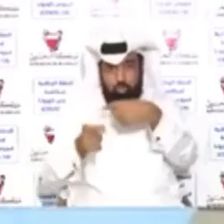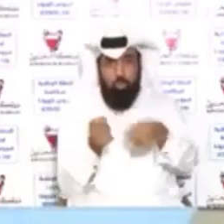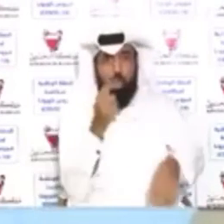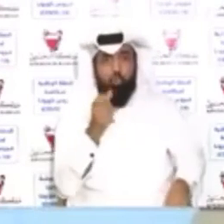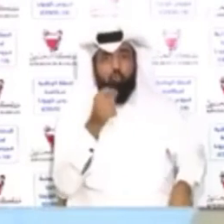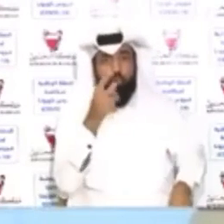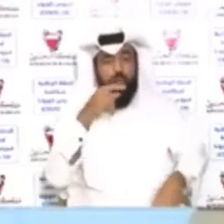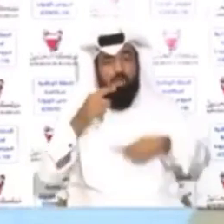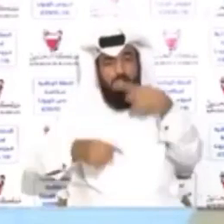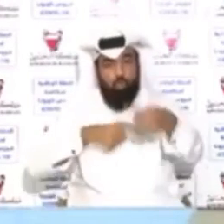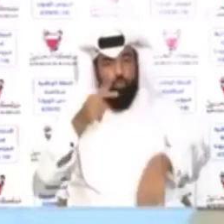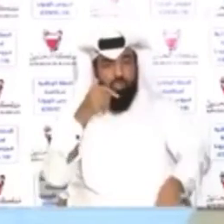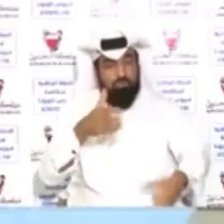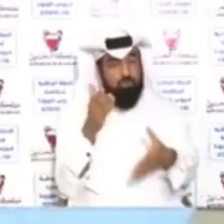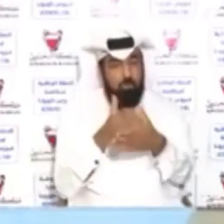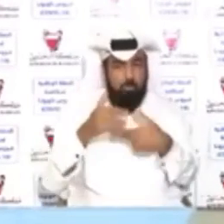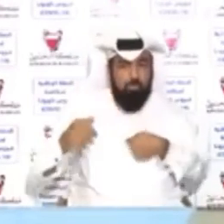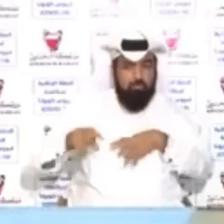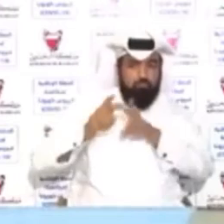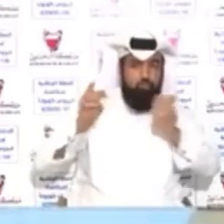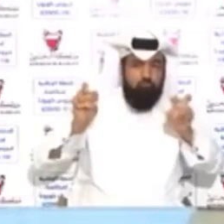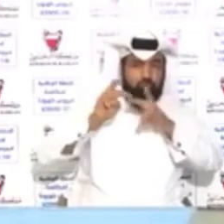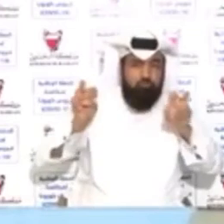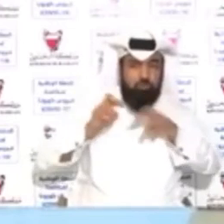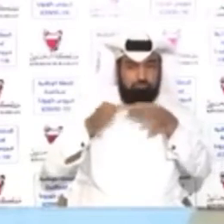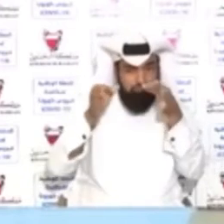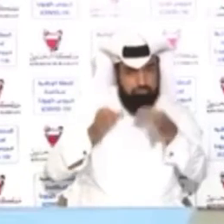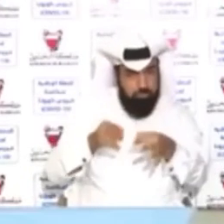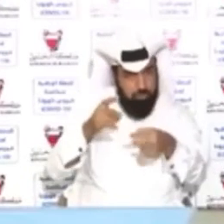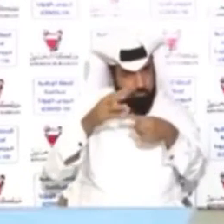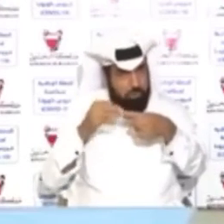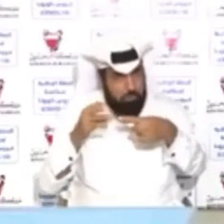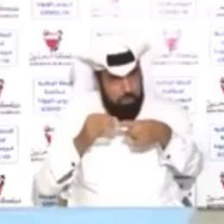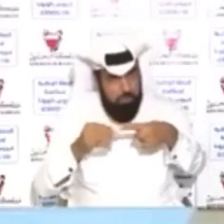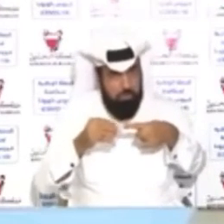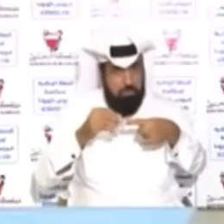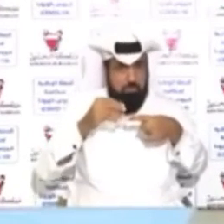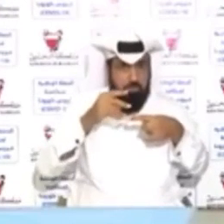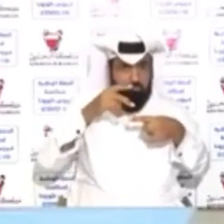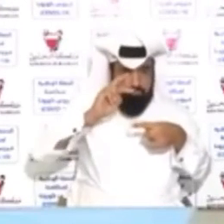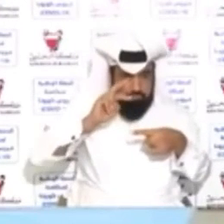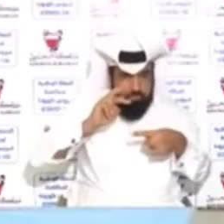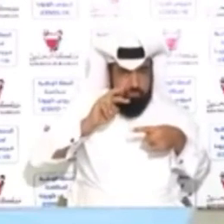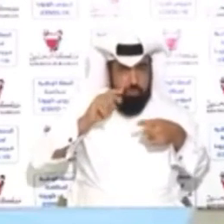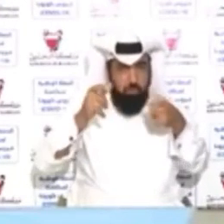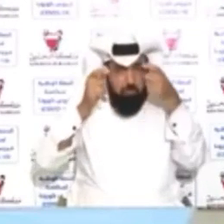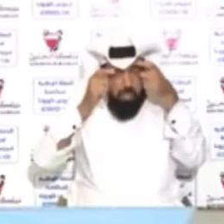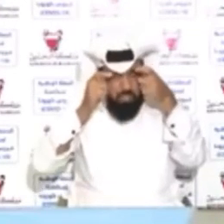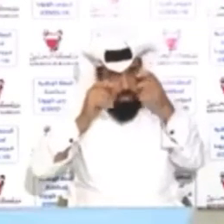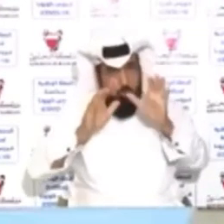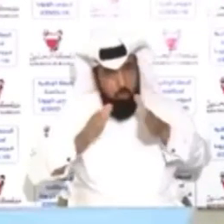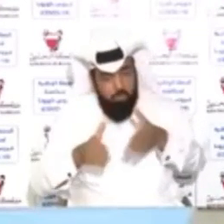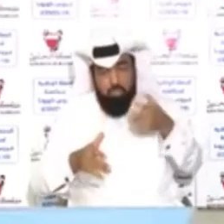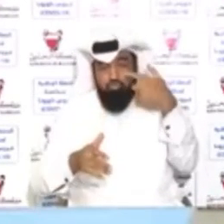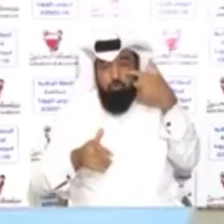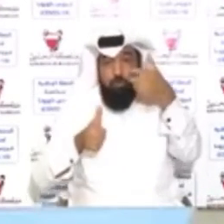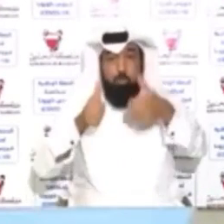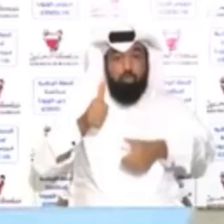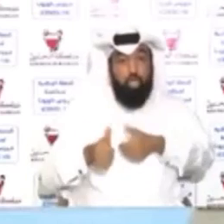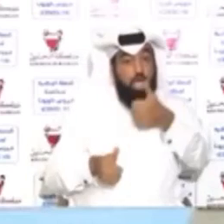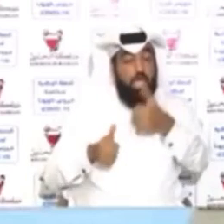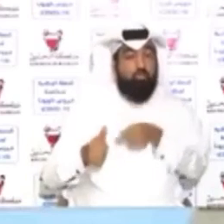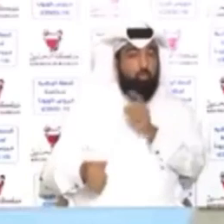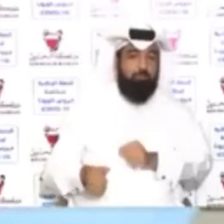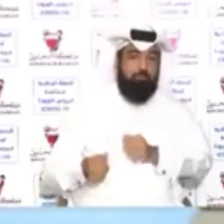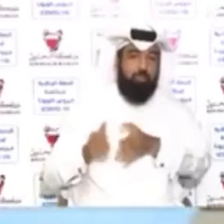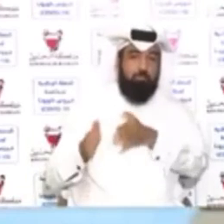نتابعه على اساس نتاكد انه ما يكون فيه له مضاعفات جانبيه او شيء من هذا القبيل. بالإضافة إذا قررنا إحنا البروتوكول العلاجي اللي طبقناه